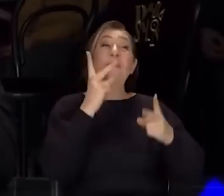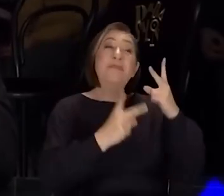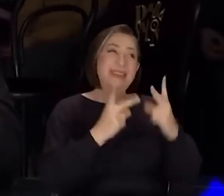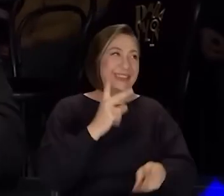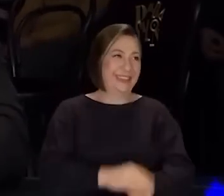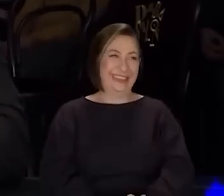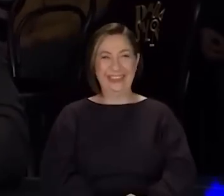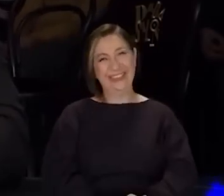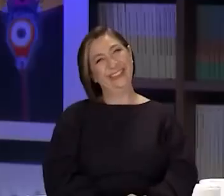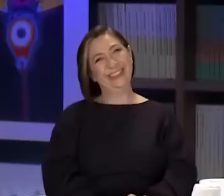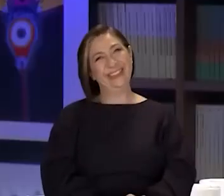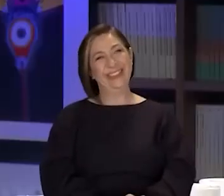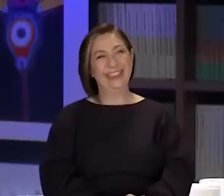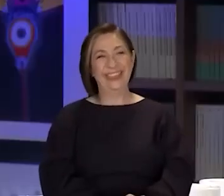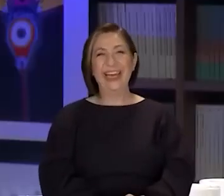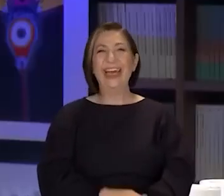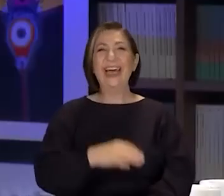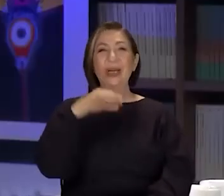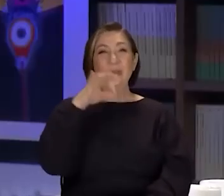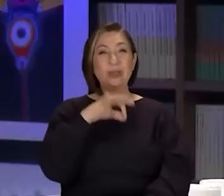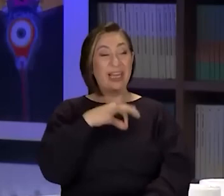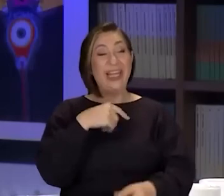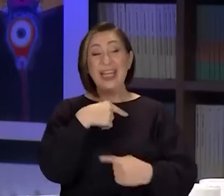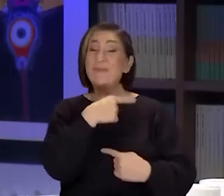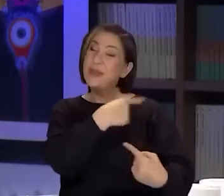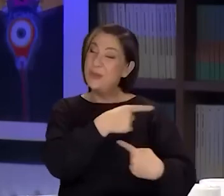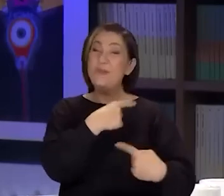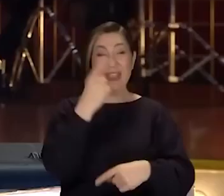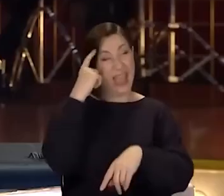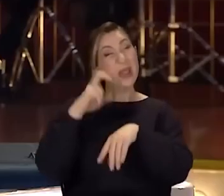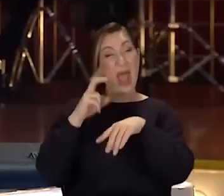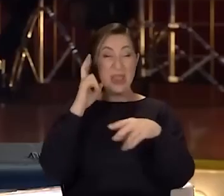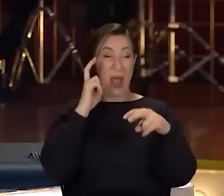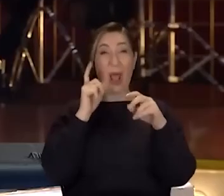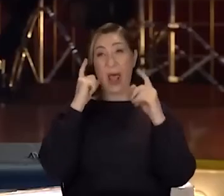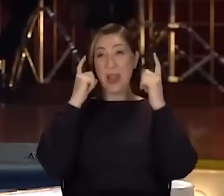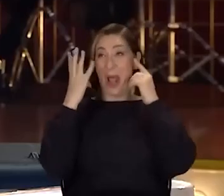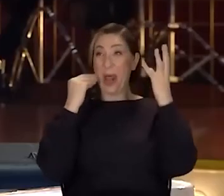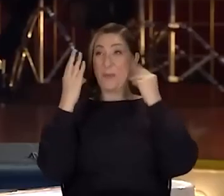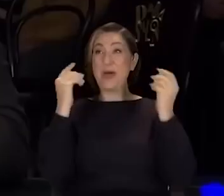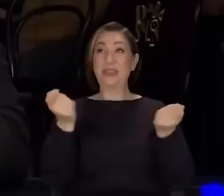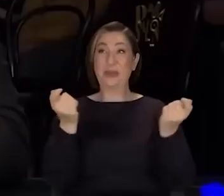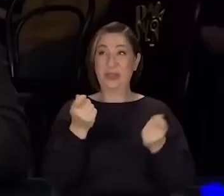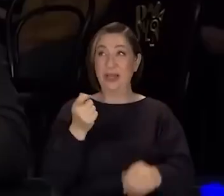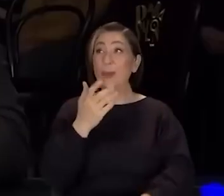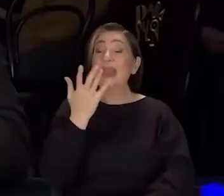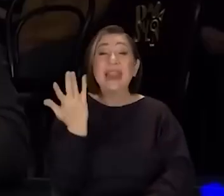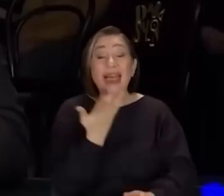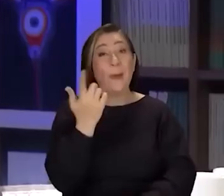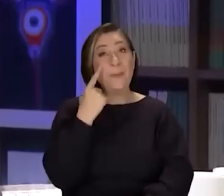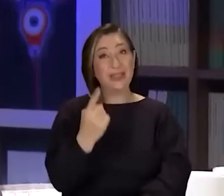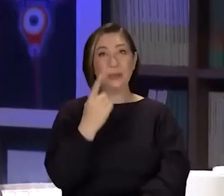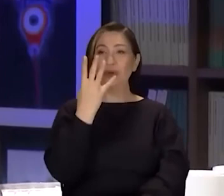dostluk kurmuyoruz. Yani şu anda birbirimizi tanımaya çalışıyoruz. Ama nereden baksanız 4-5